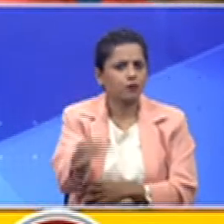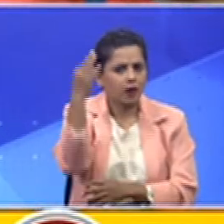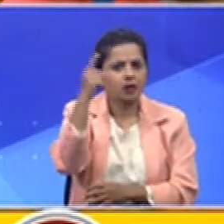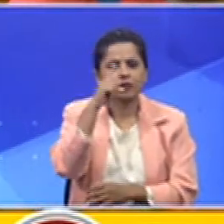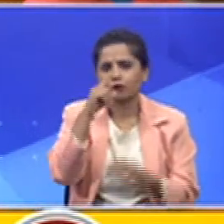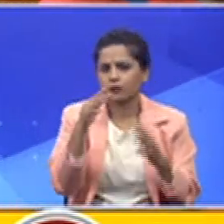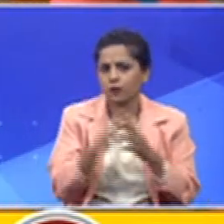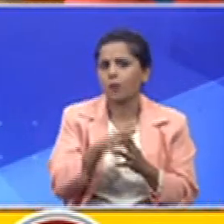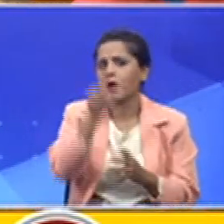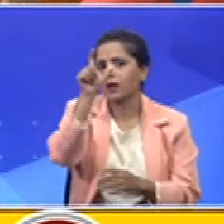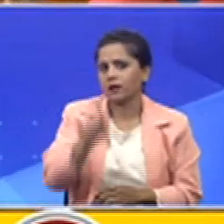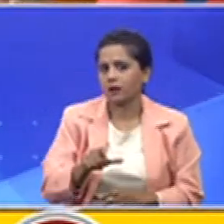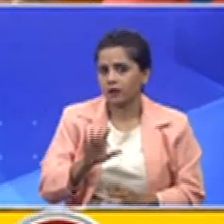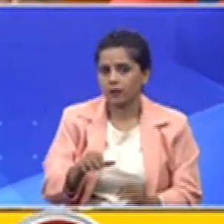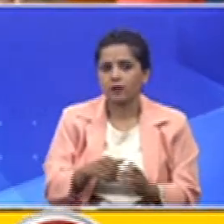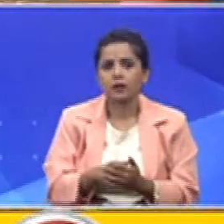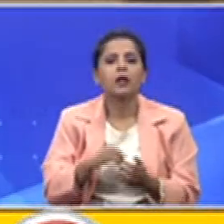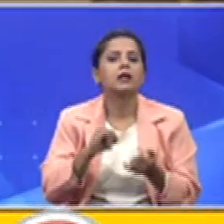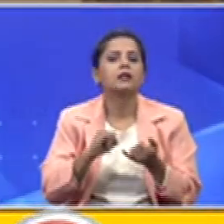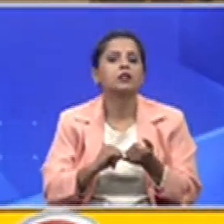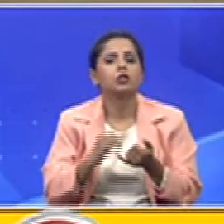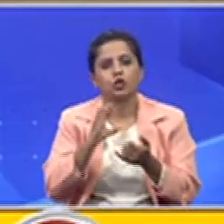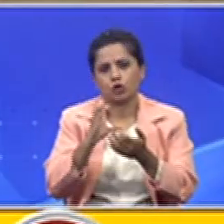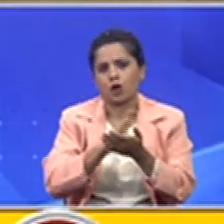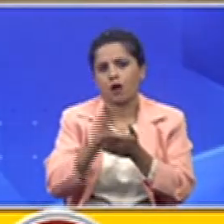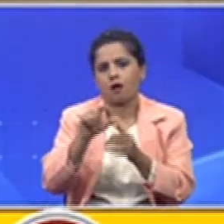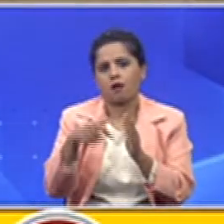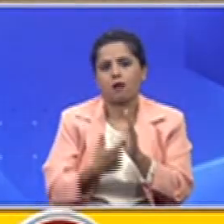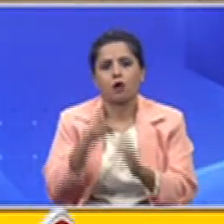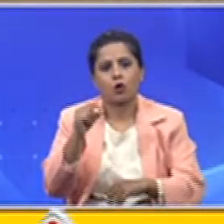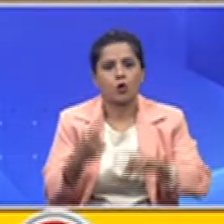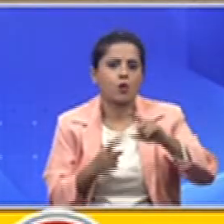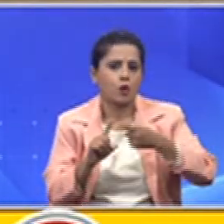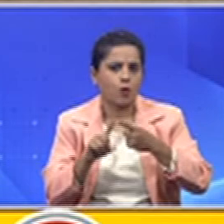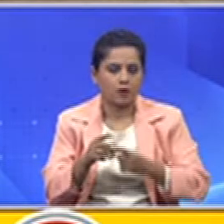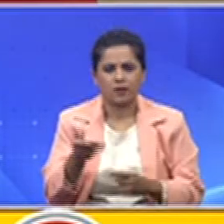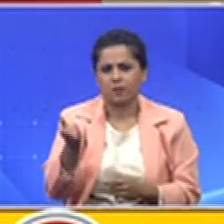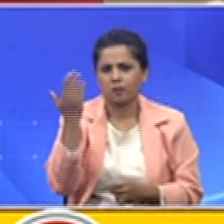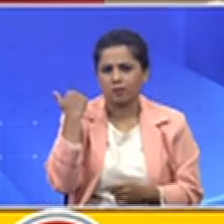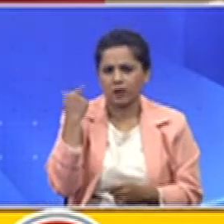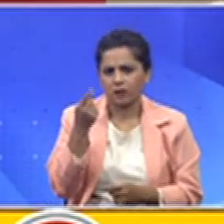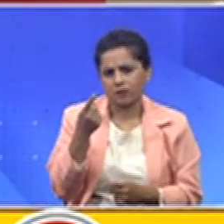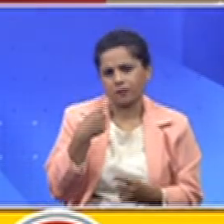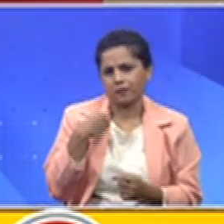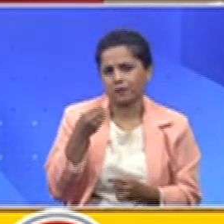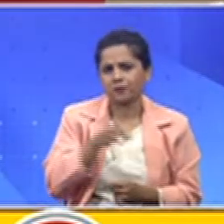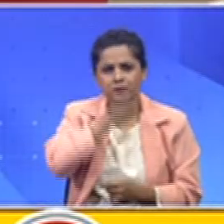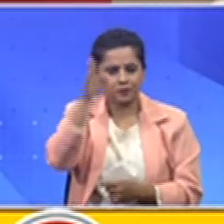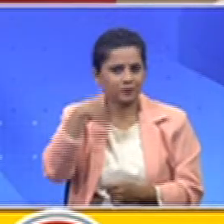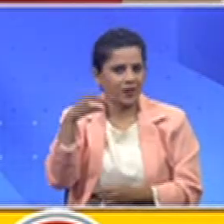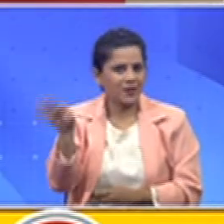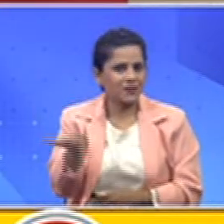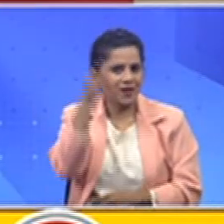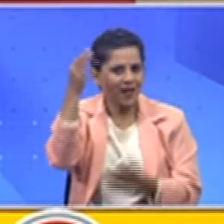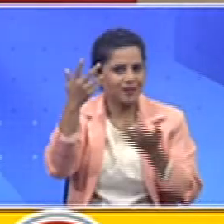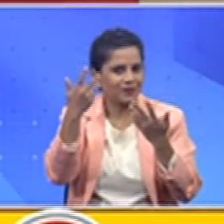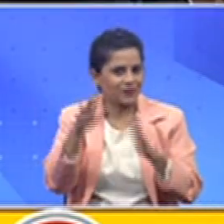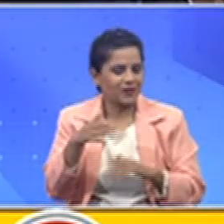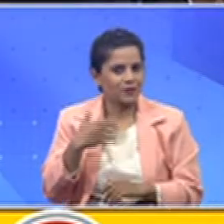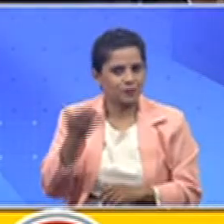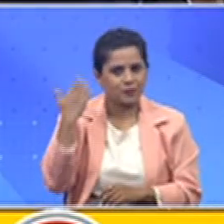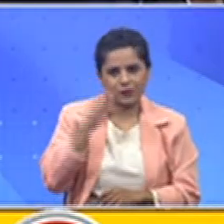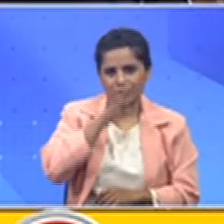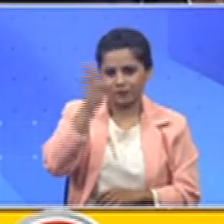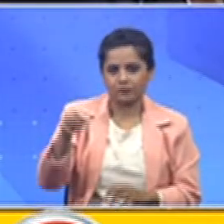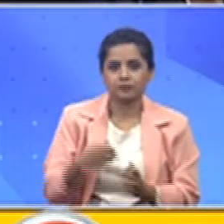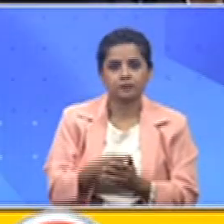महिला है शार्लोट शोपा। बीते दिनों जब मैं फ्रांस गया था